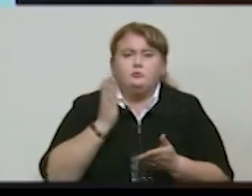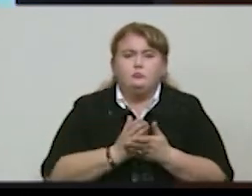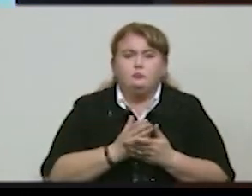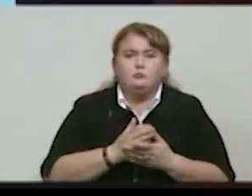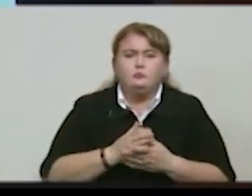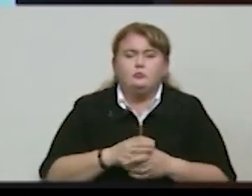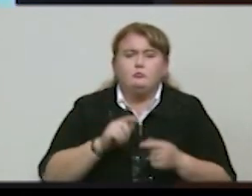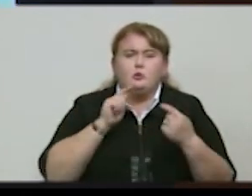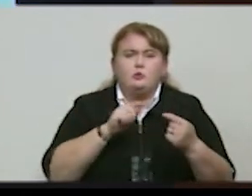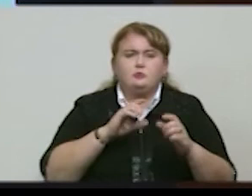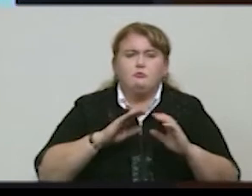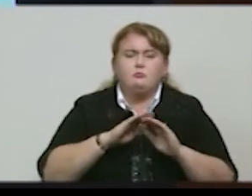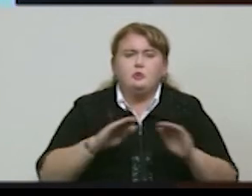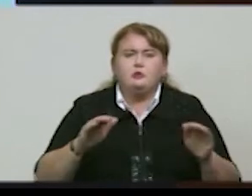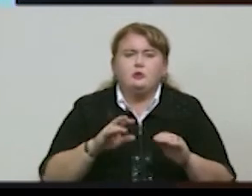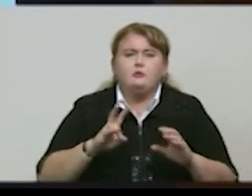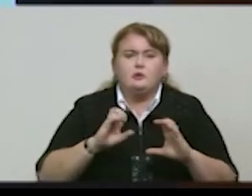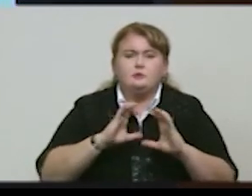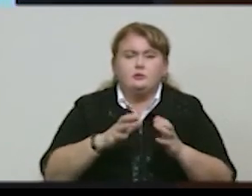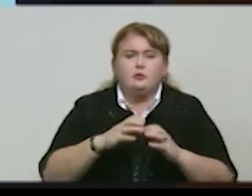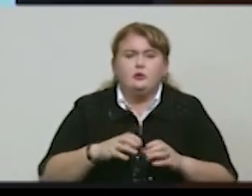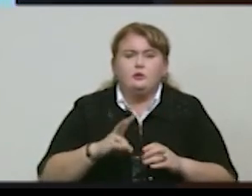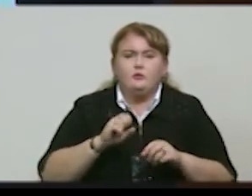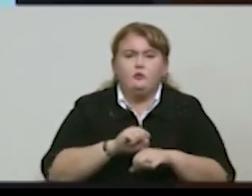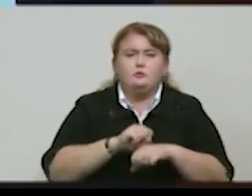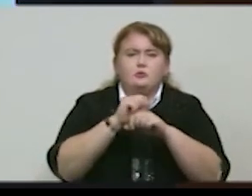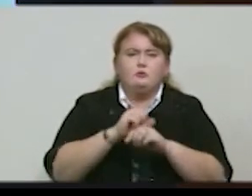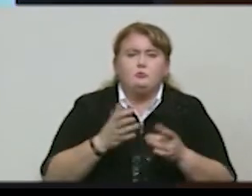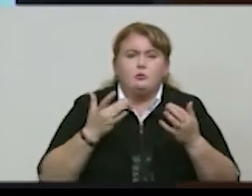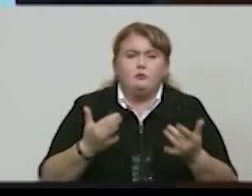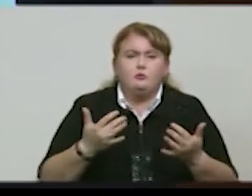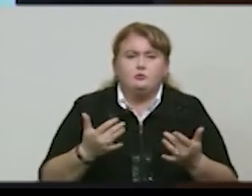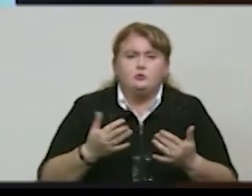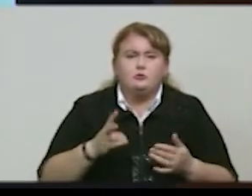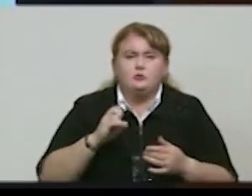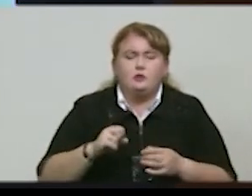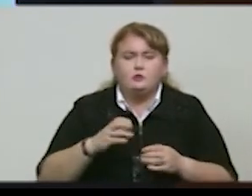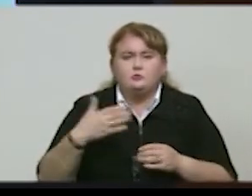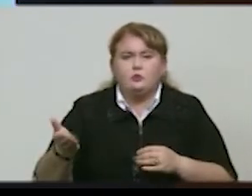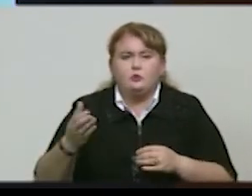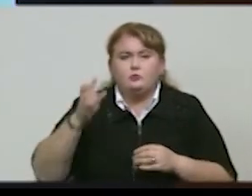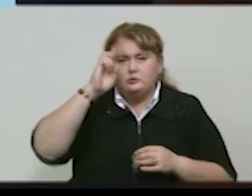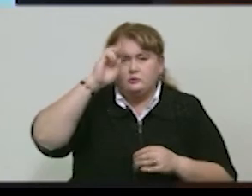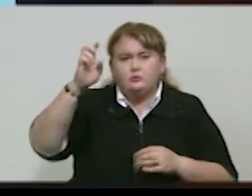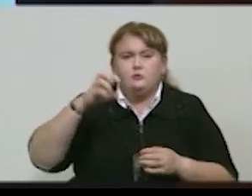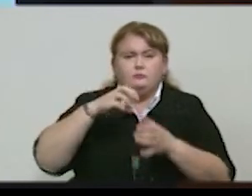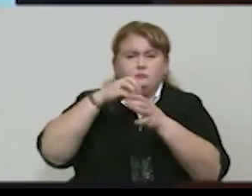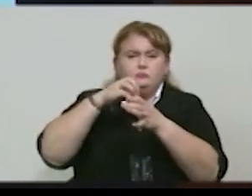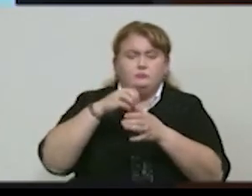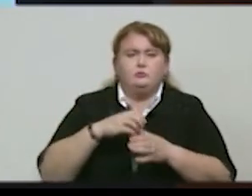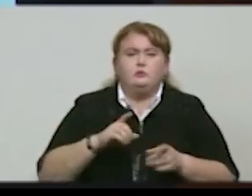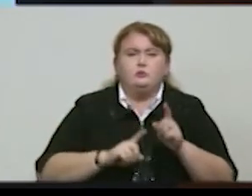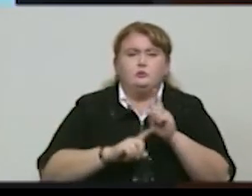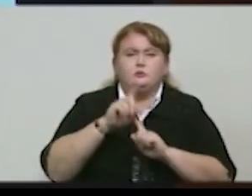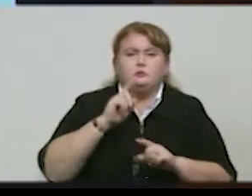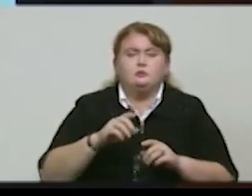террор против мирного населения и восставших, привлечение на сторону царизма феодальной верхушки, началось